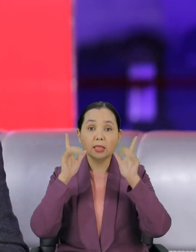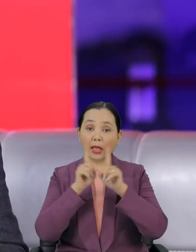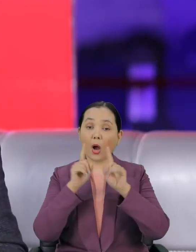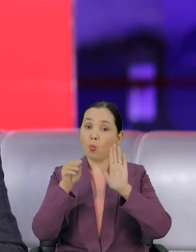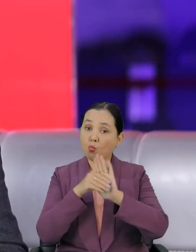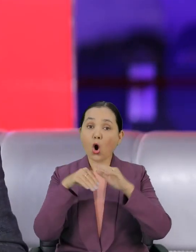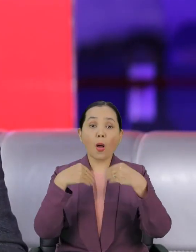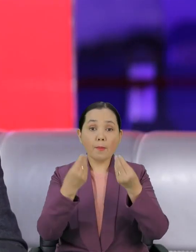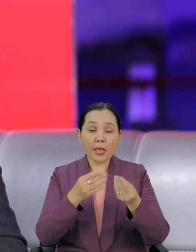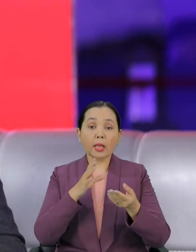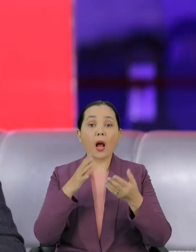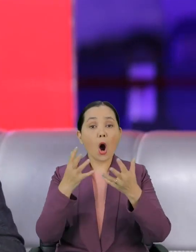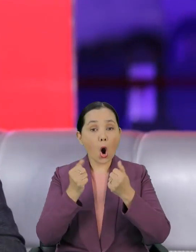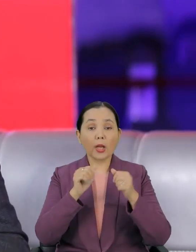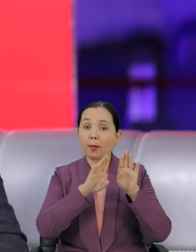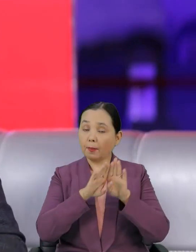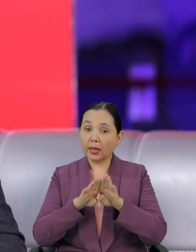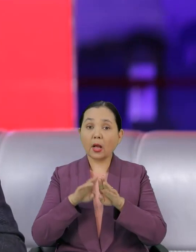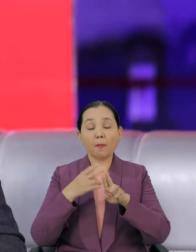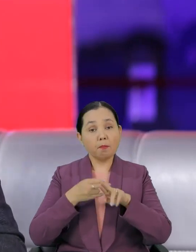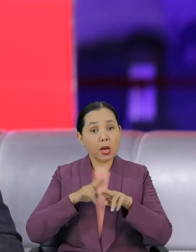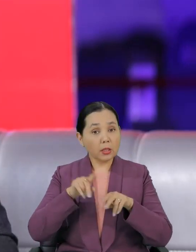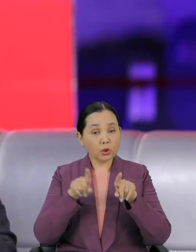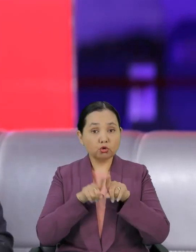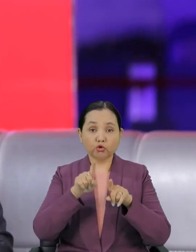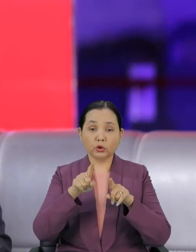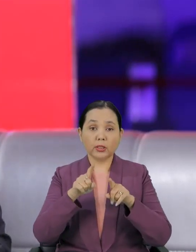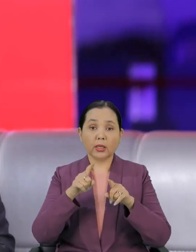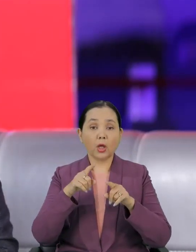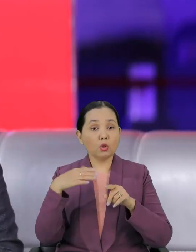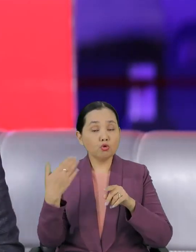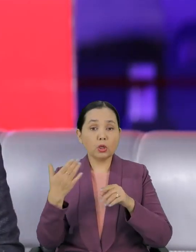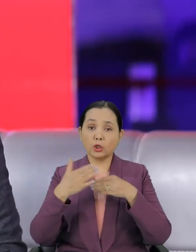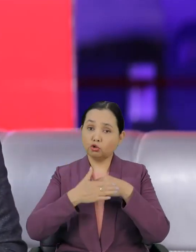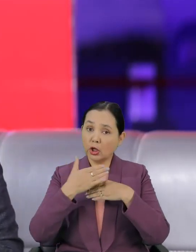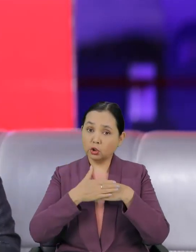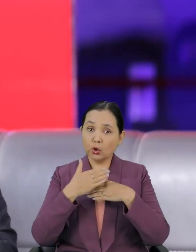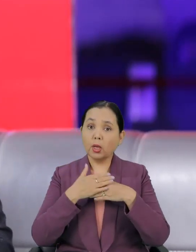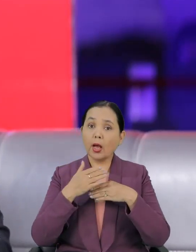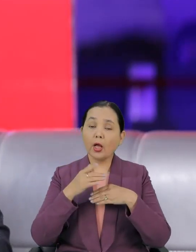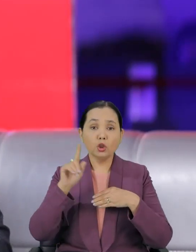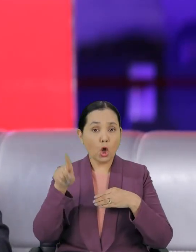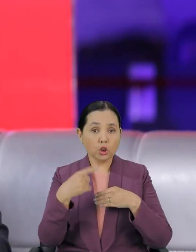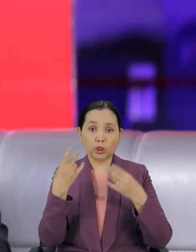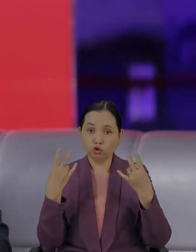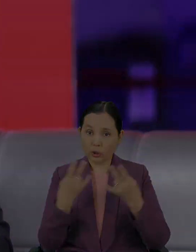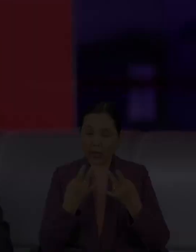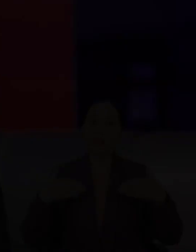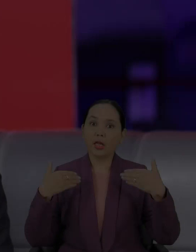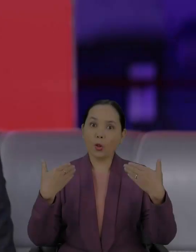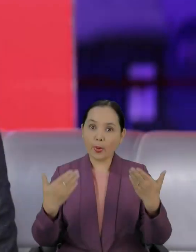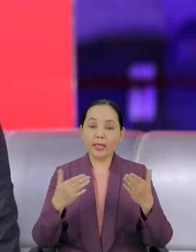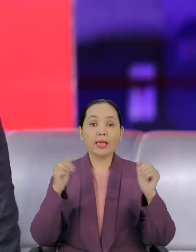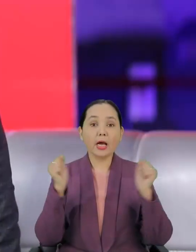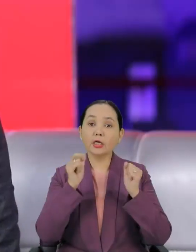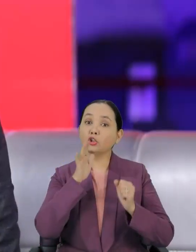pora bergan ham olgan ham birday mana shunday shariat nuqtai nazaridan jazoga tortilishi kerak degan